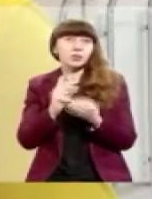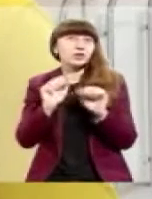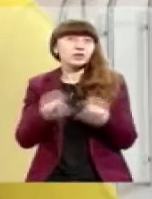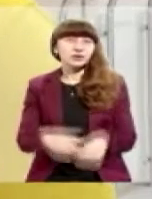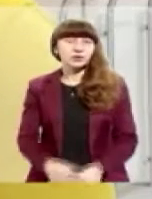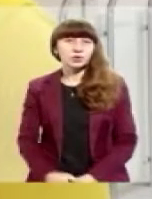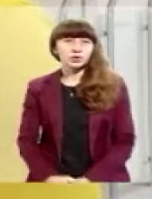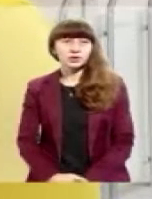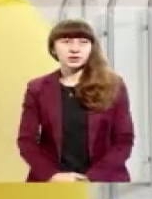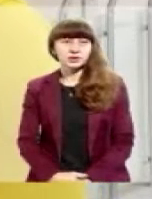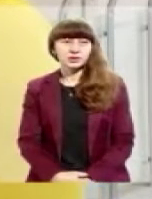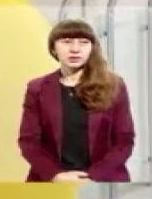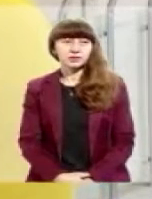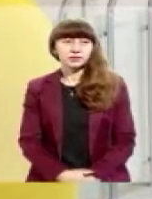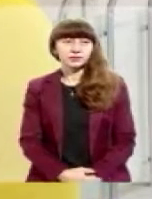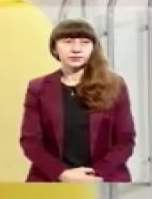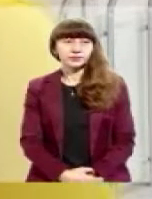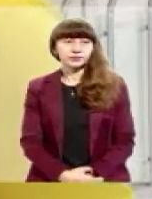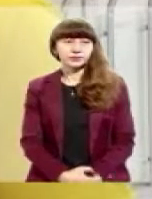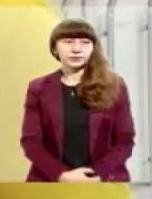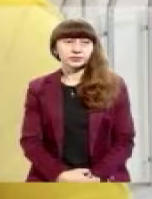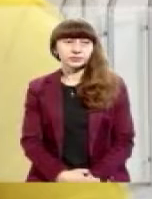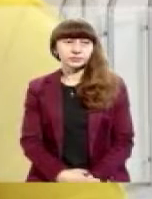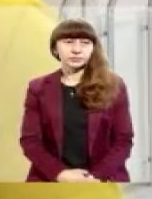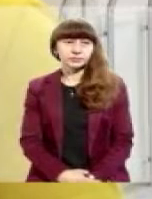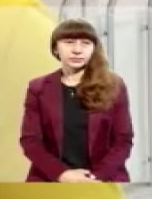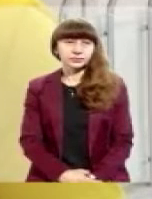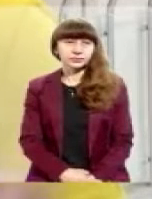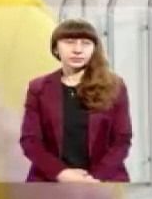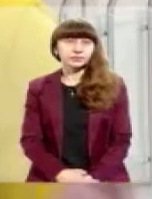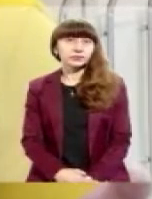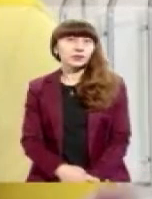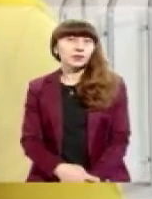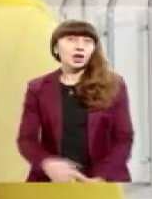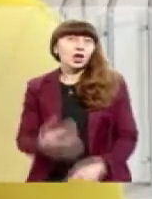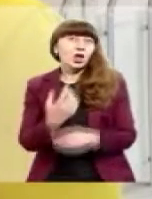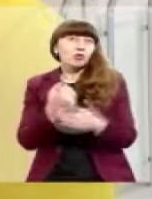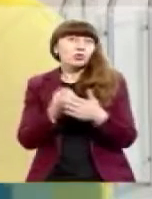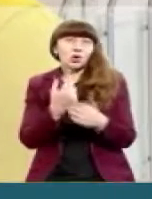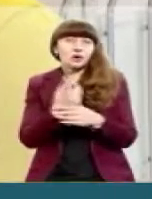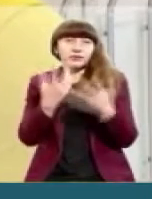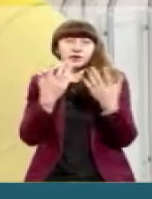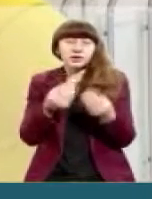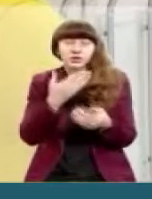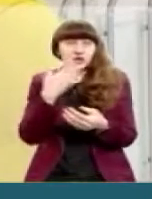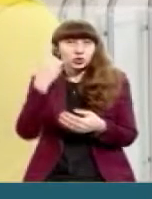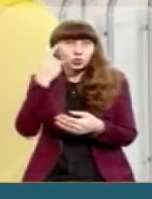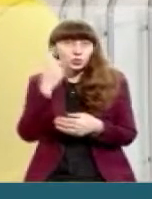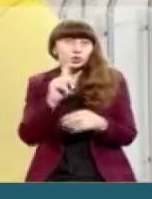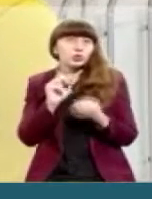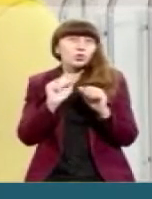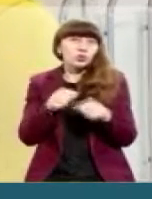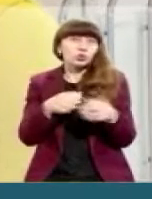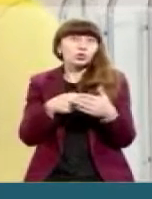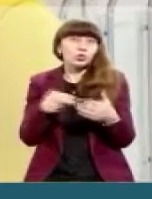Осы күнге дейін өз баспанама қол жеткізу соншалықты мүмкін екенін ойламаппын. Күнделікті күйбеңмен жүргенде көп нәрсеге назар аудара бермейміз.